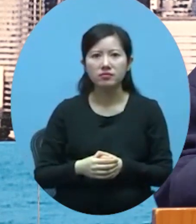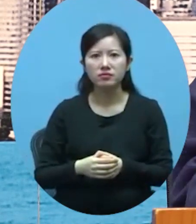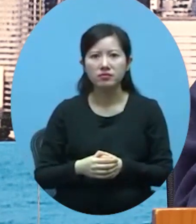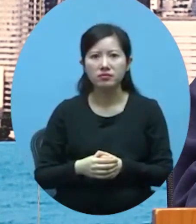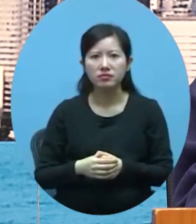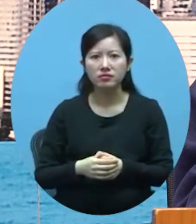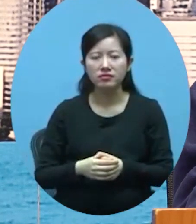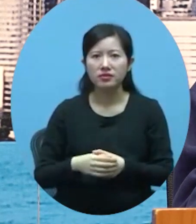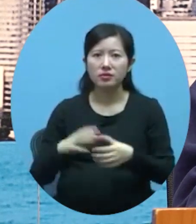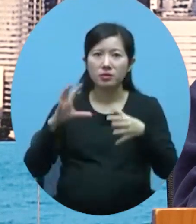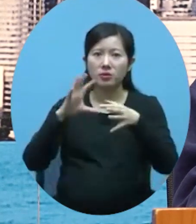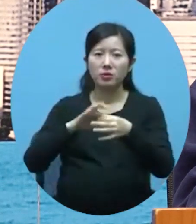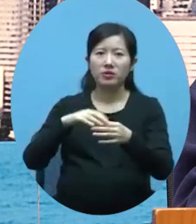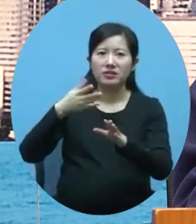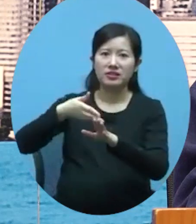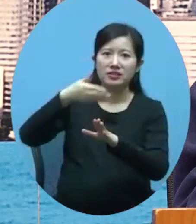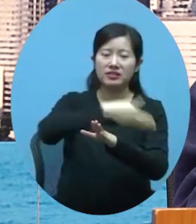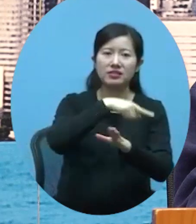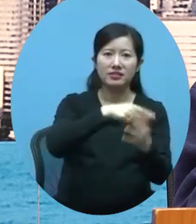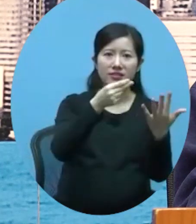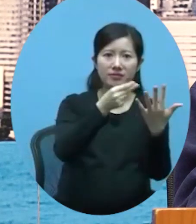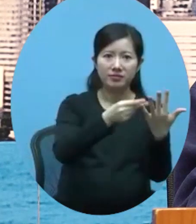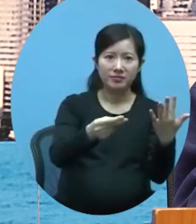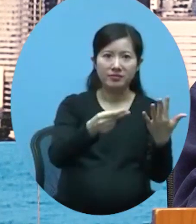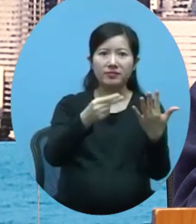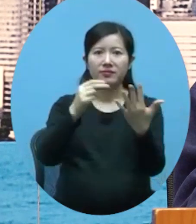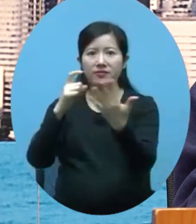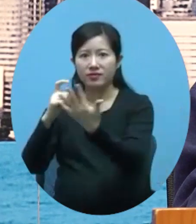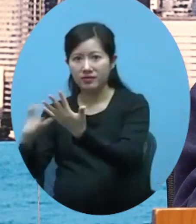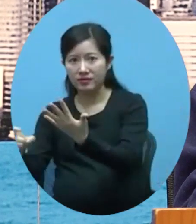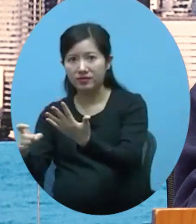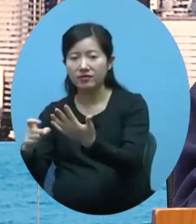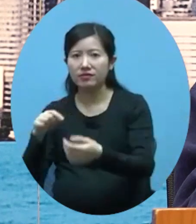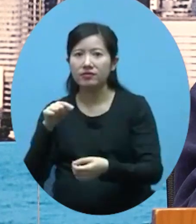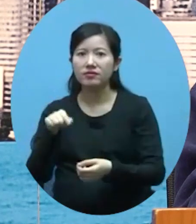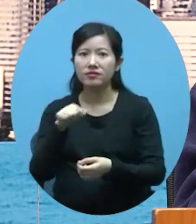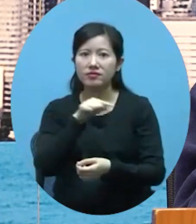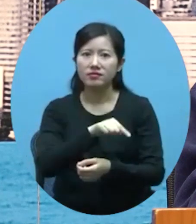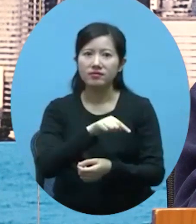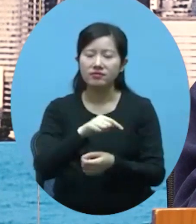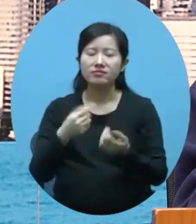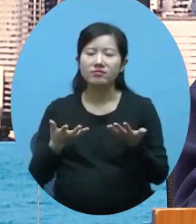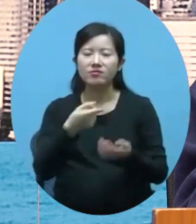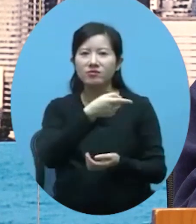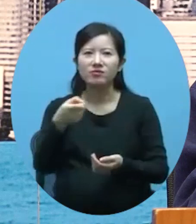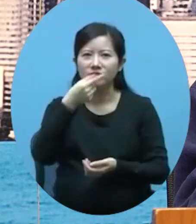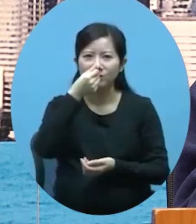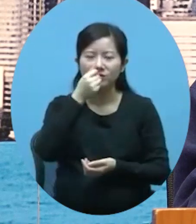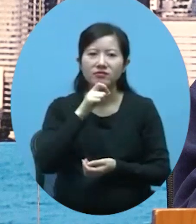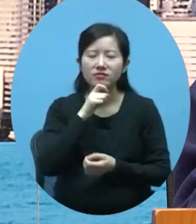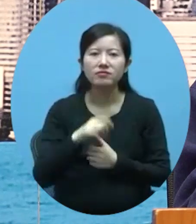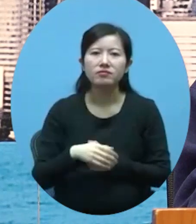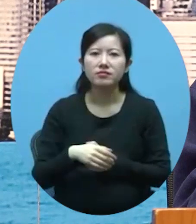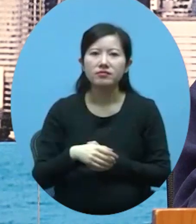之前我们说的个案是57宗和59宗的个案可能大家都会有点兴趣那我们